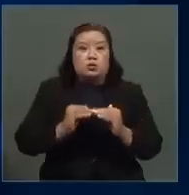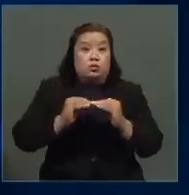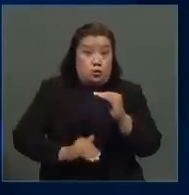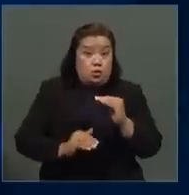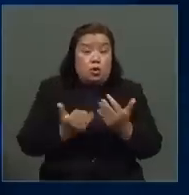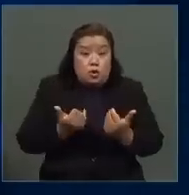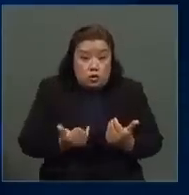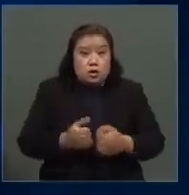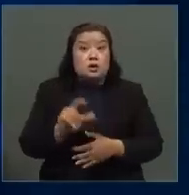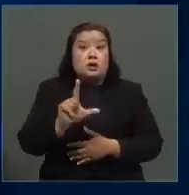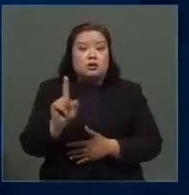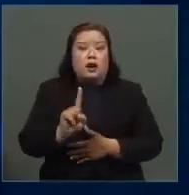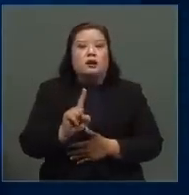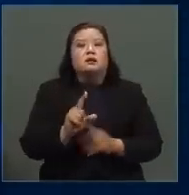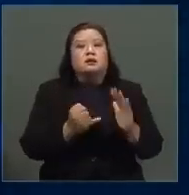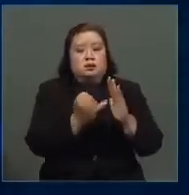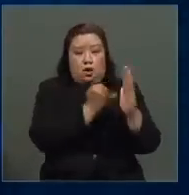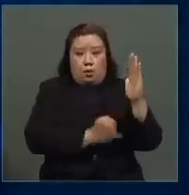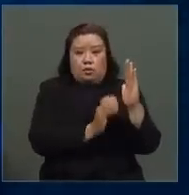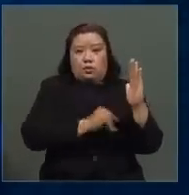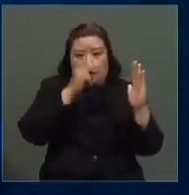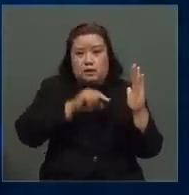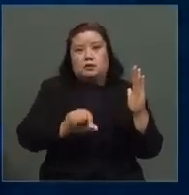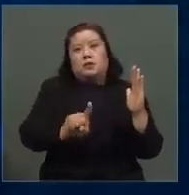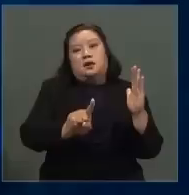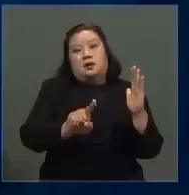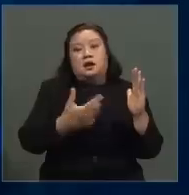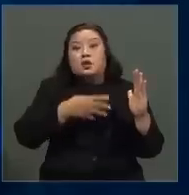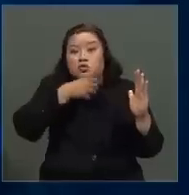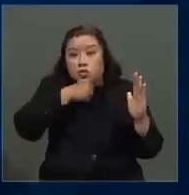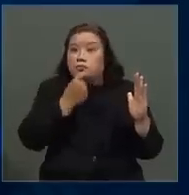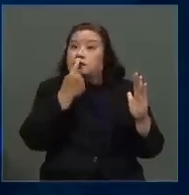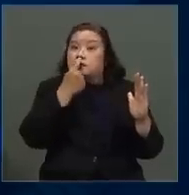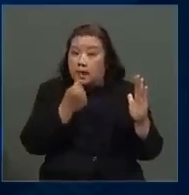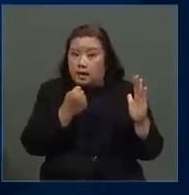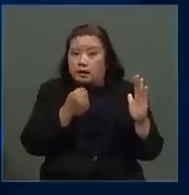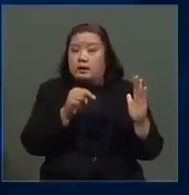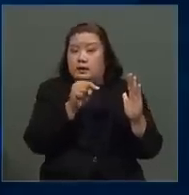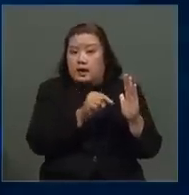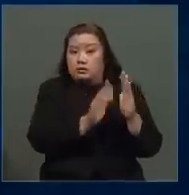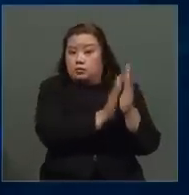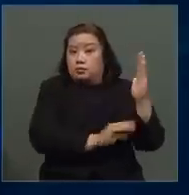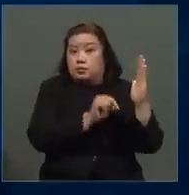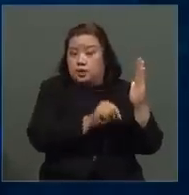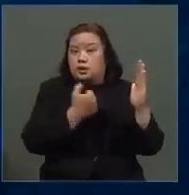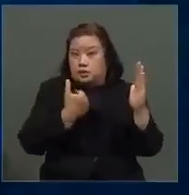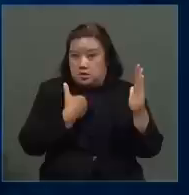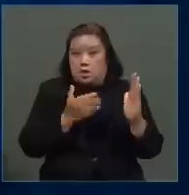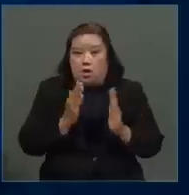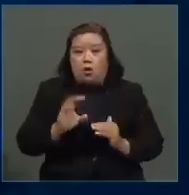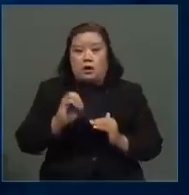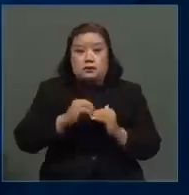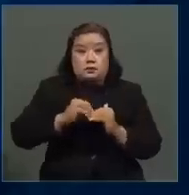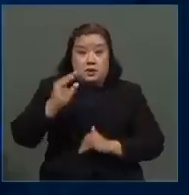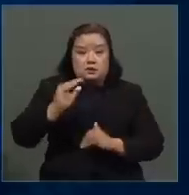ตอนนี้เพิ่มเป็น 21จังหวัดนะคะและจังหวัดที่อยู่สีส้มสีแดงที่มีรายงานผู้ติดเชื้อ 50รายขึ้นไป